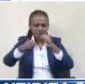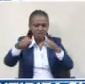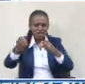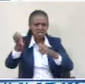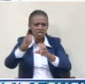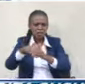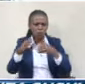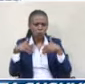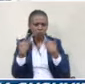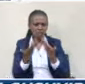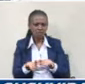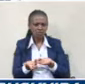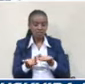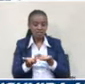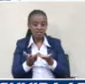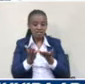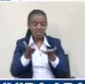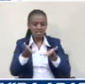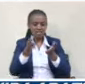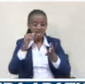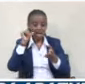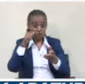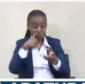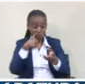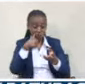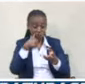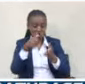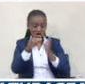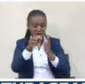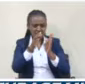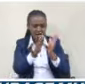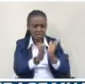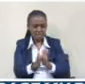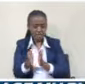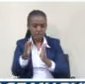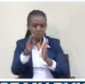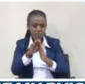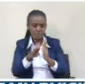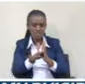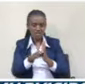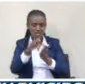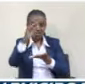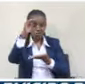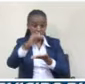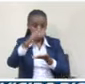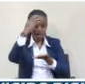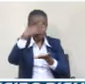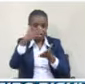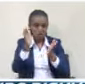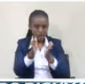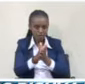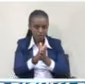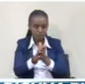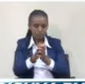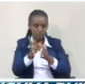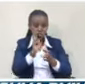kubigeramo gute iyi gahunda uko iteguye nuko ejo bitewe nuko hari ikibazo cyo kuvuga ngo tugabanye abantu bahuriye ahantu hamwe